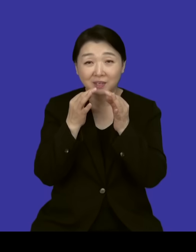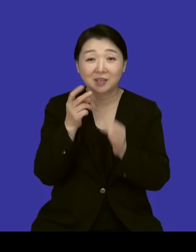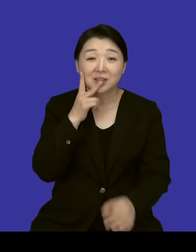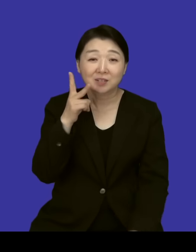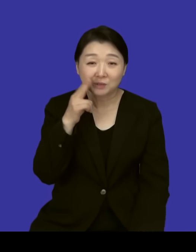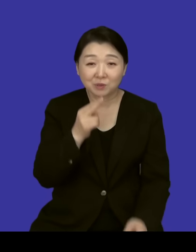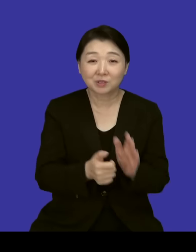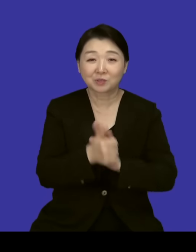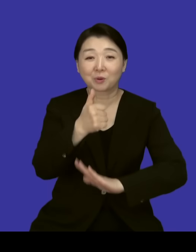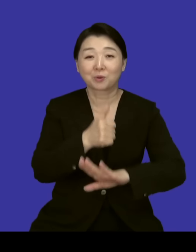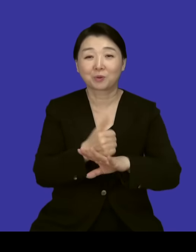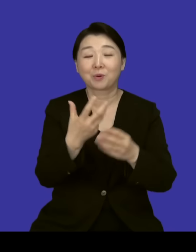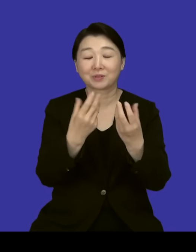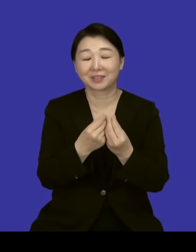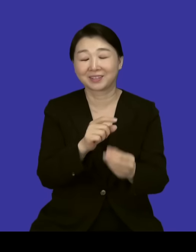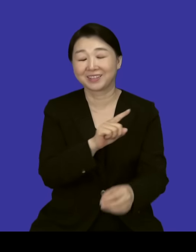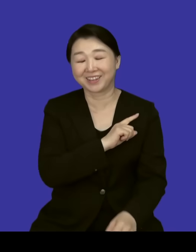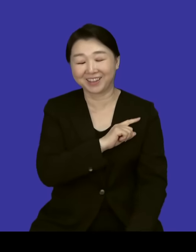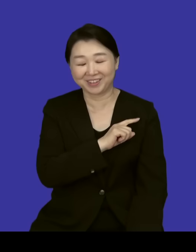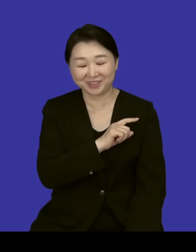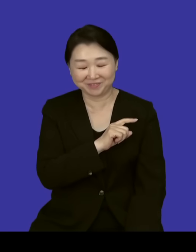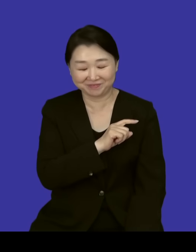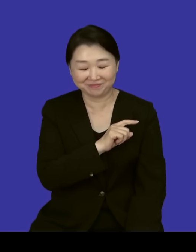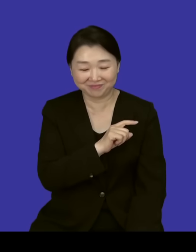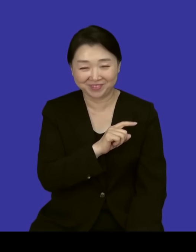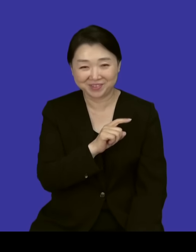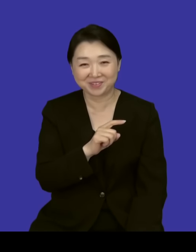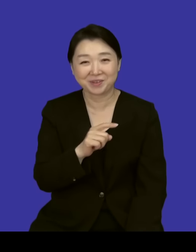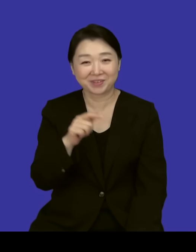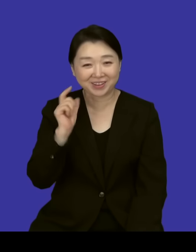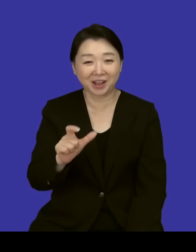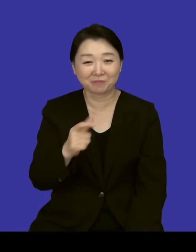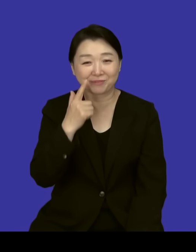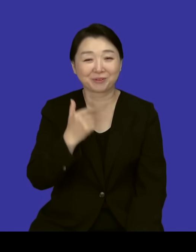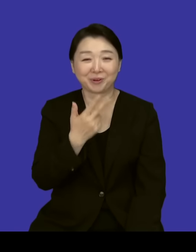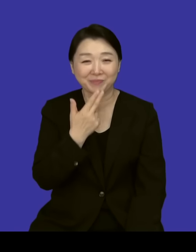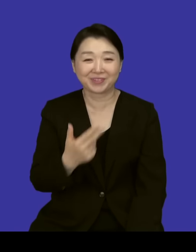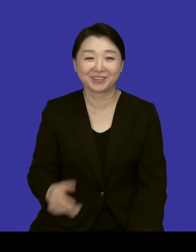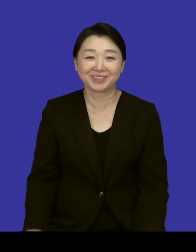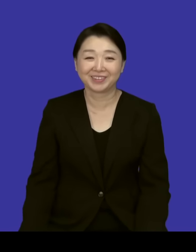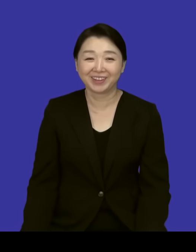중에 예. 가장 스펙타클하고 예. 가장 부럽지 않은. 네.